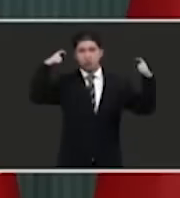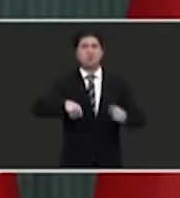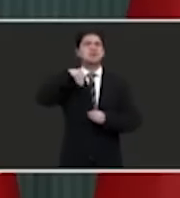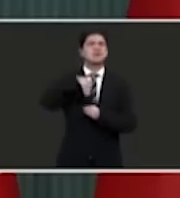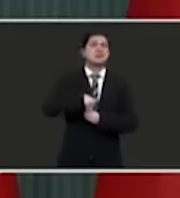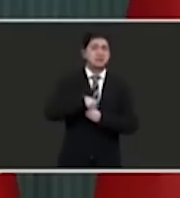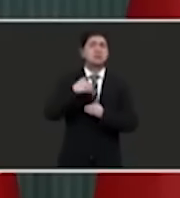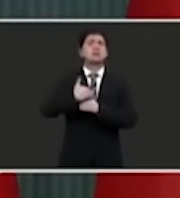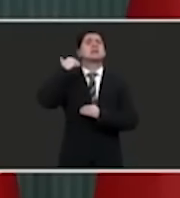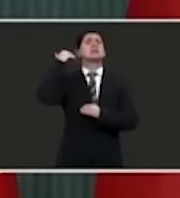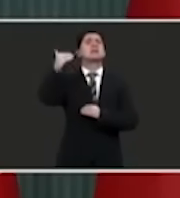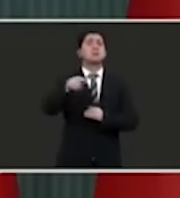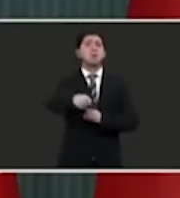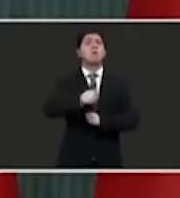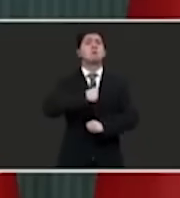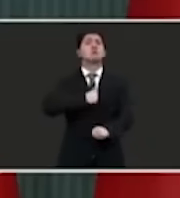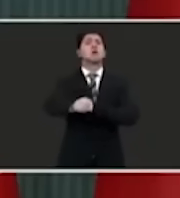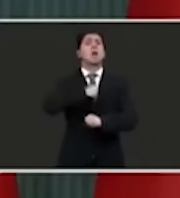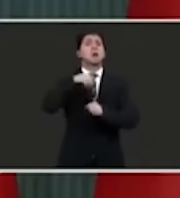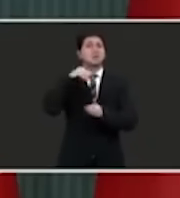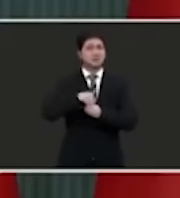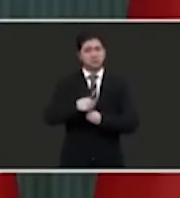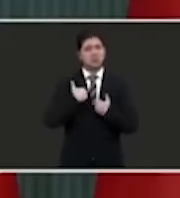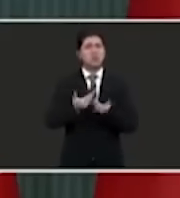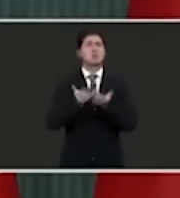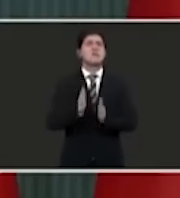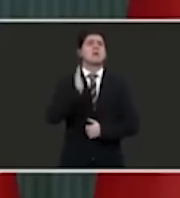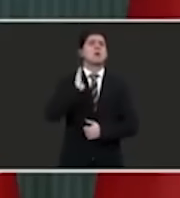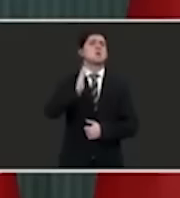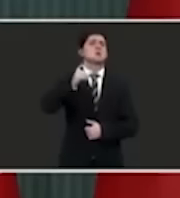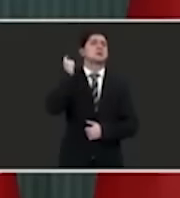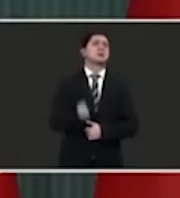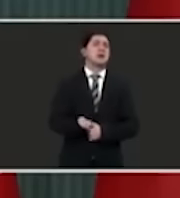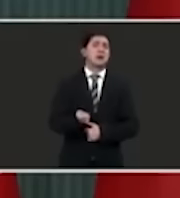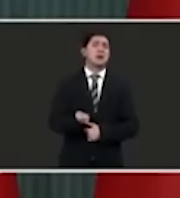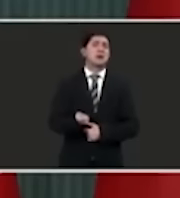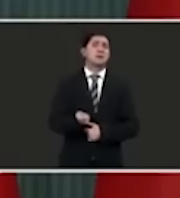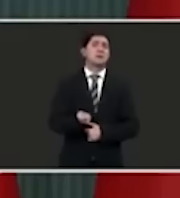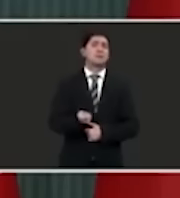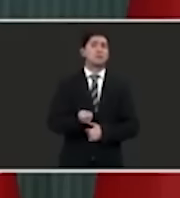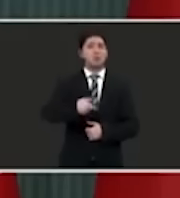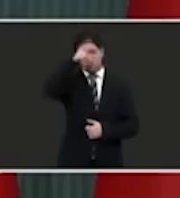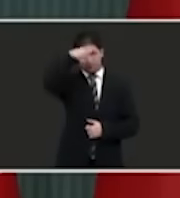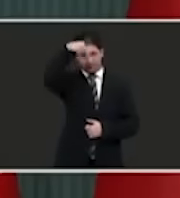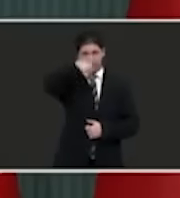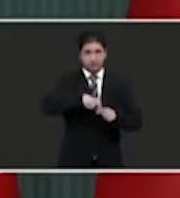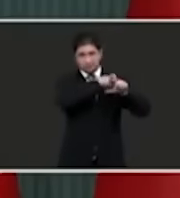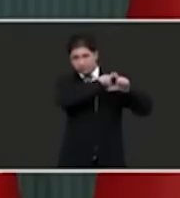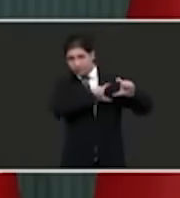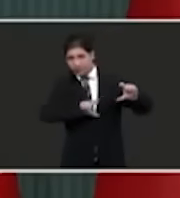ve dışında bu mücadeleyi devam ettireceğiz. Güney sınırlarımız